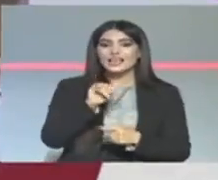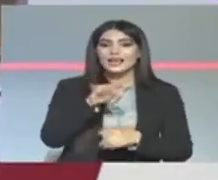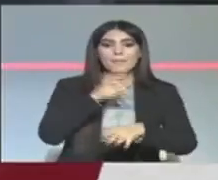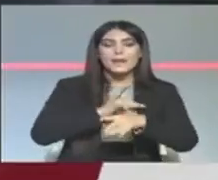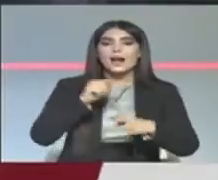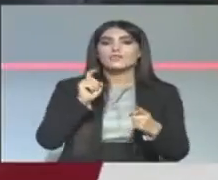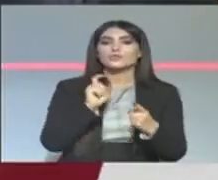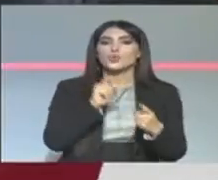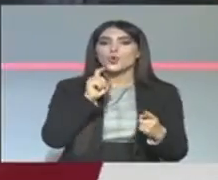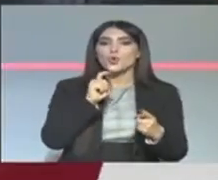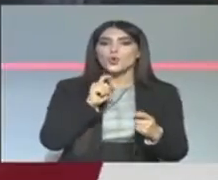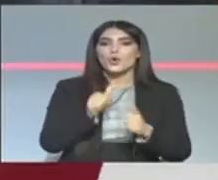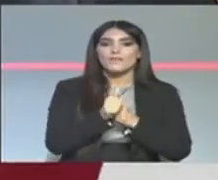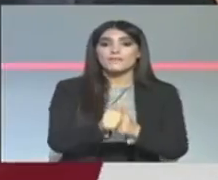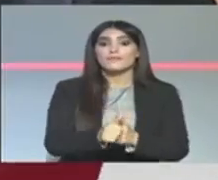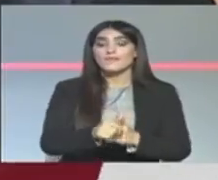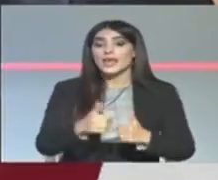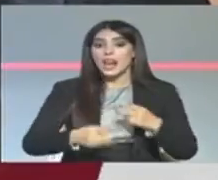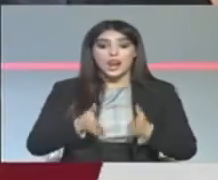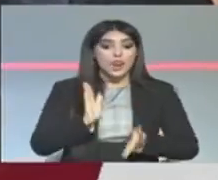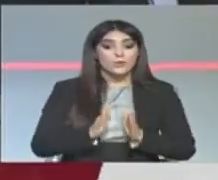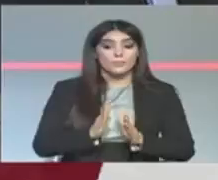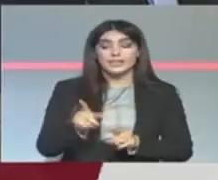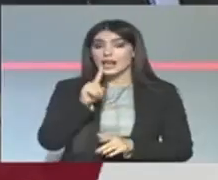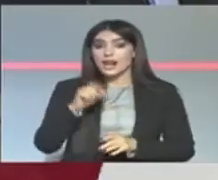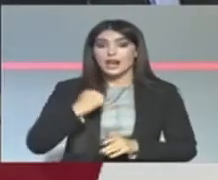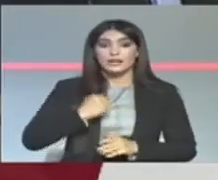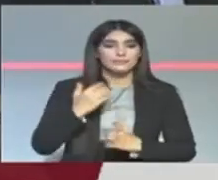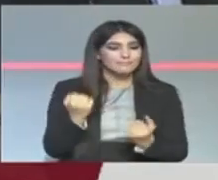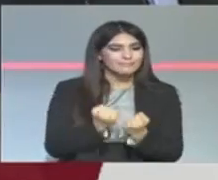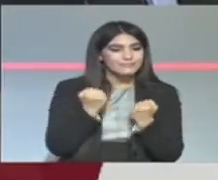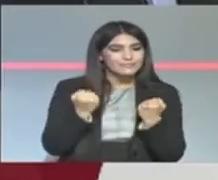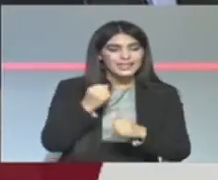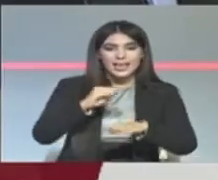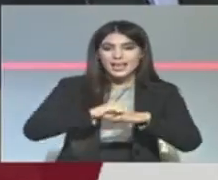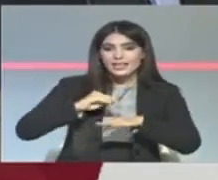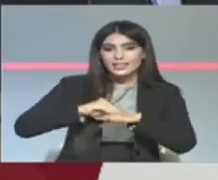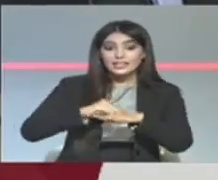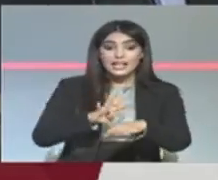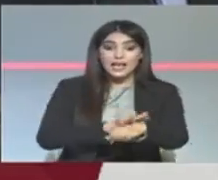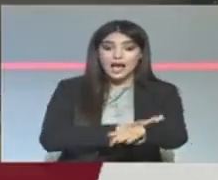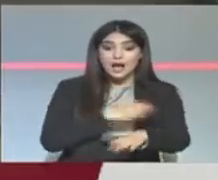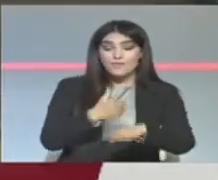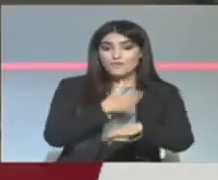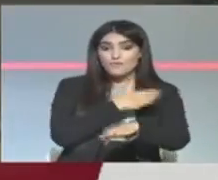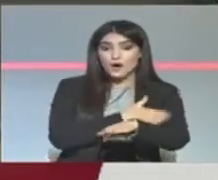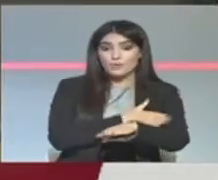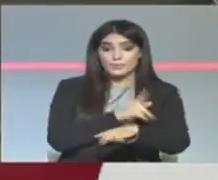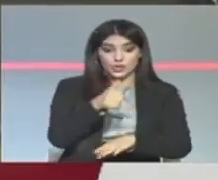المستشفى المحلي بالفحص للتوعيه باهميه اكتشاف هذا المرض بشكل مبكر